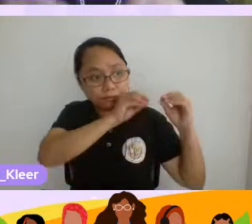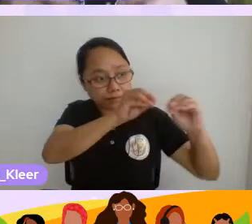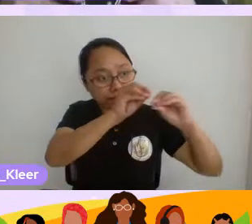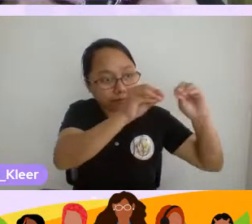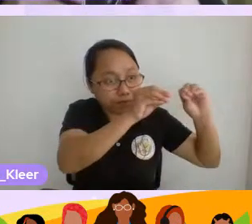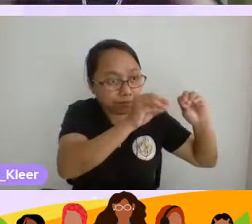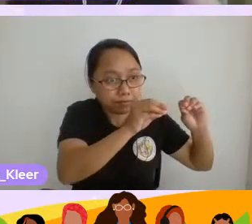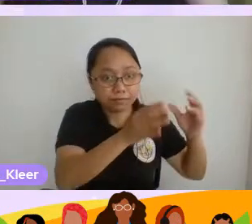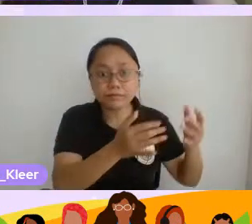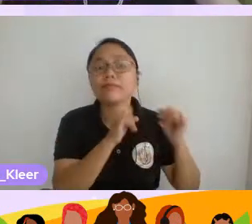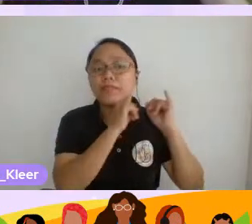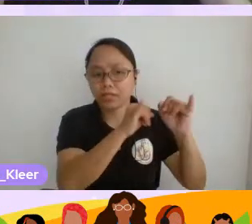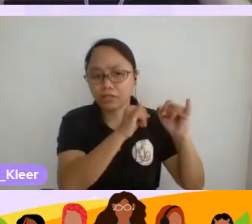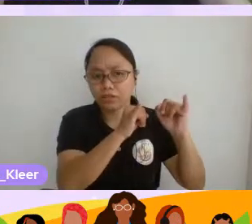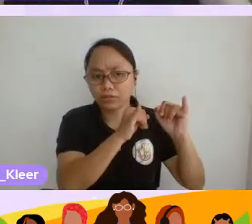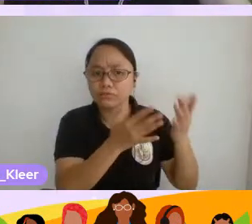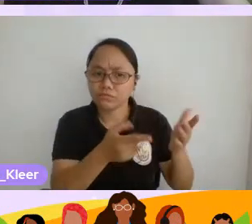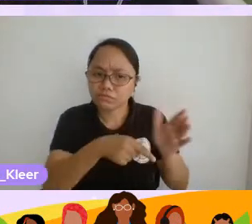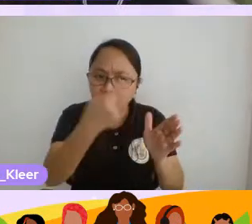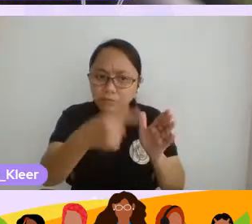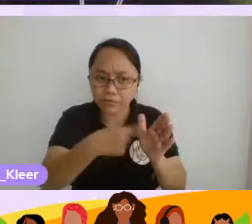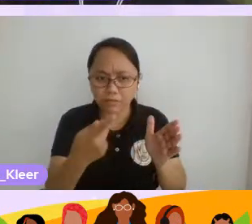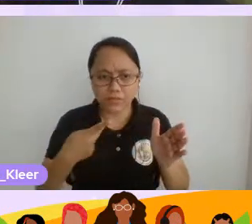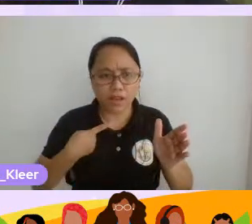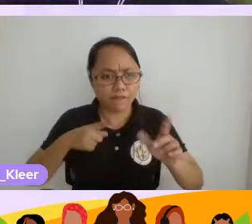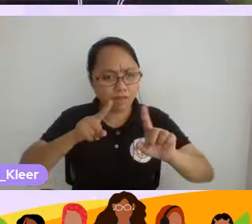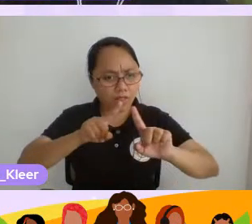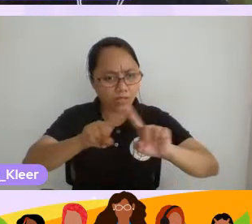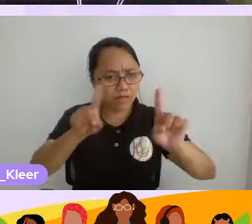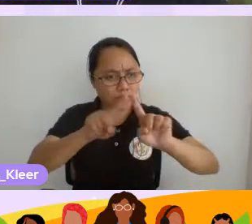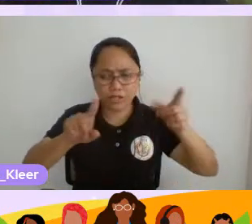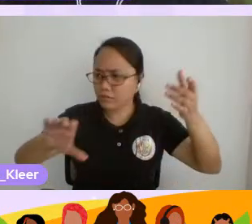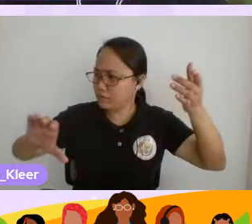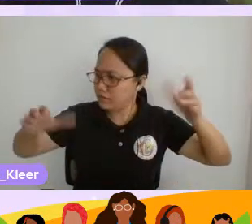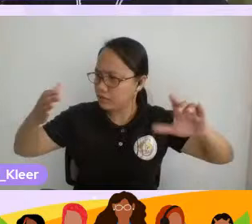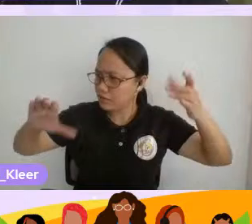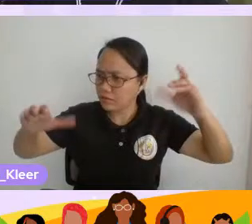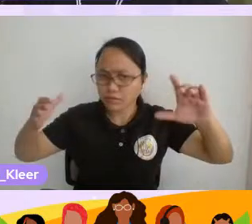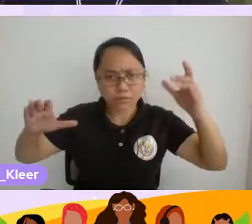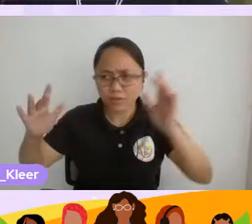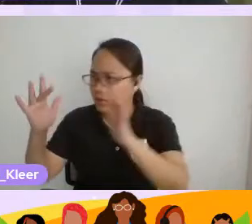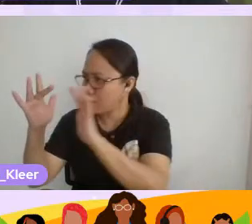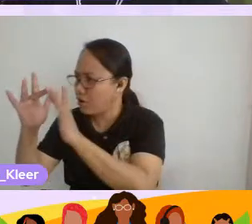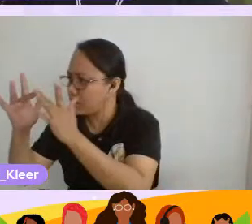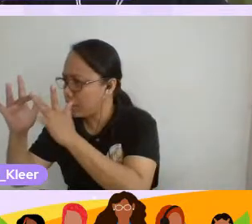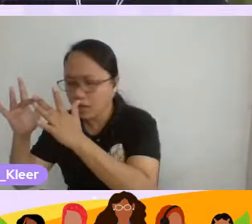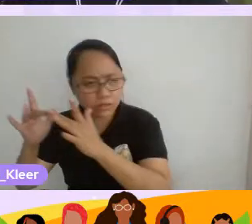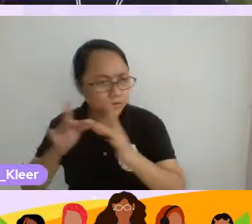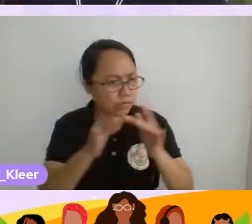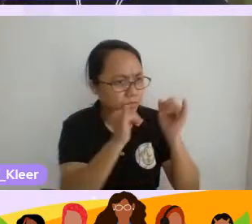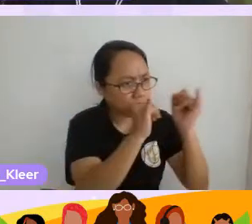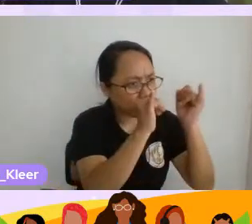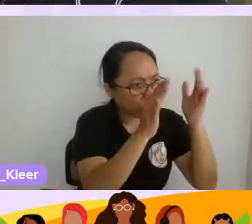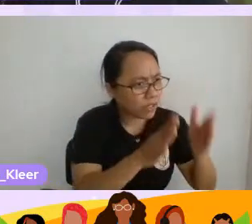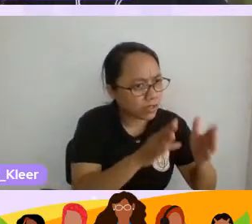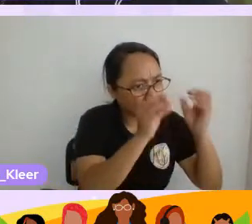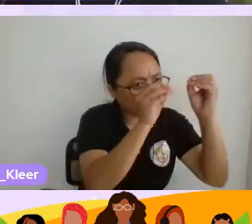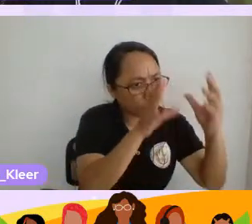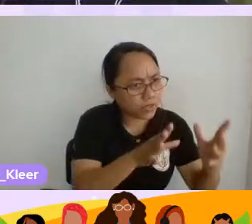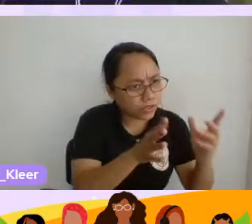programs po, syempre, minsan may pagkakaiba yung mga nasa instructional videos. Iniisip ko lang po para po dun